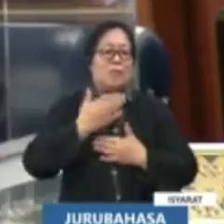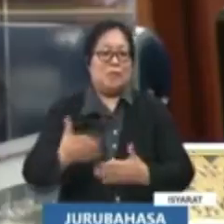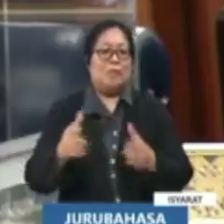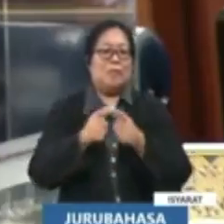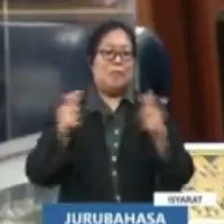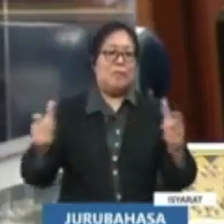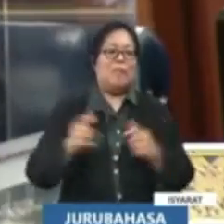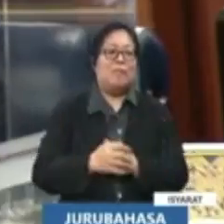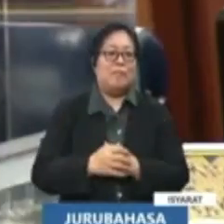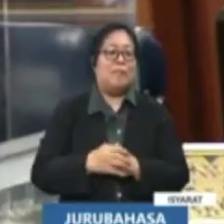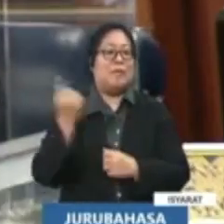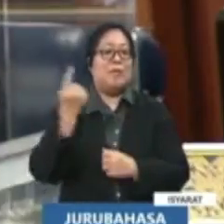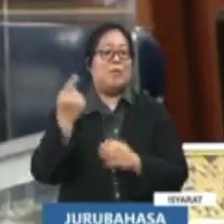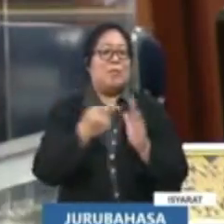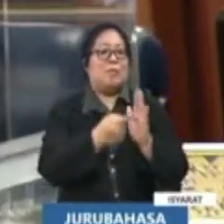besar satu